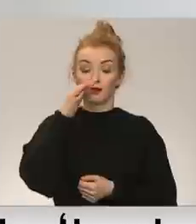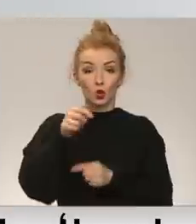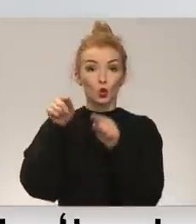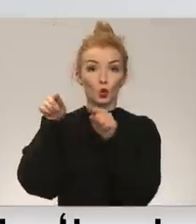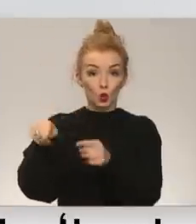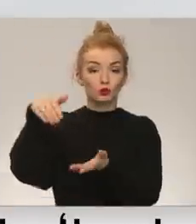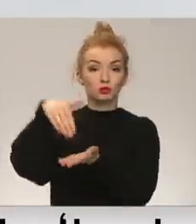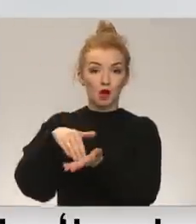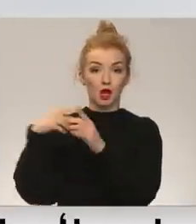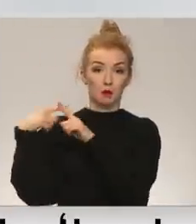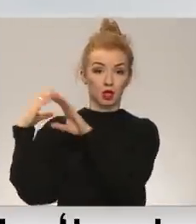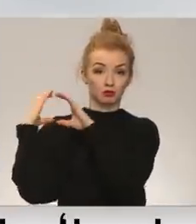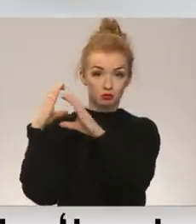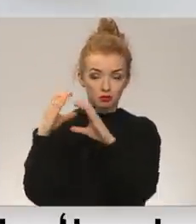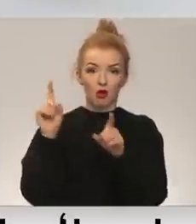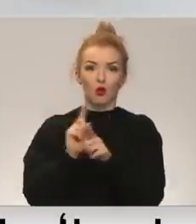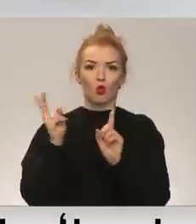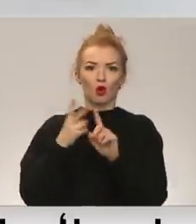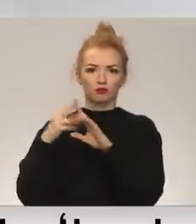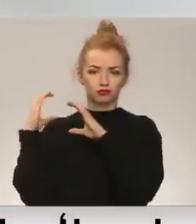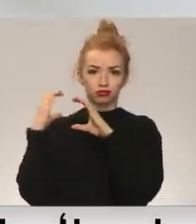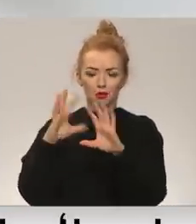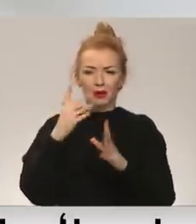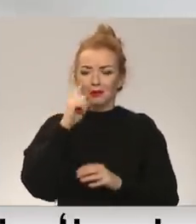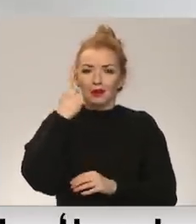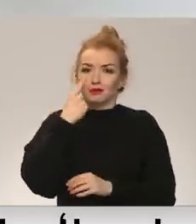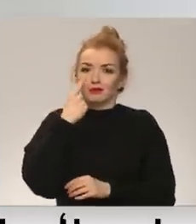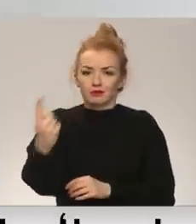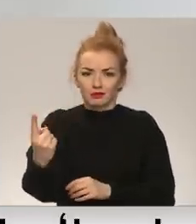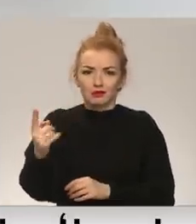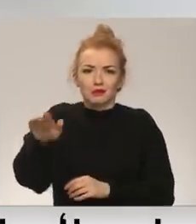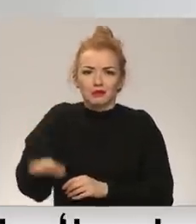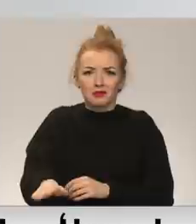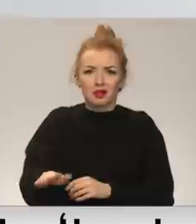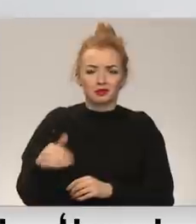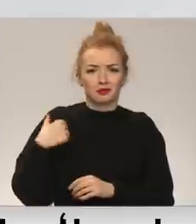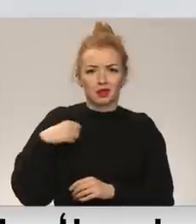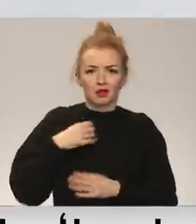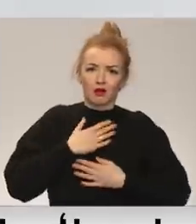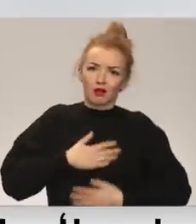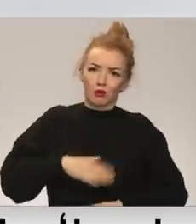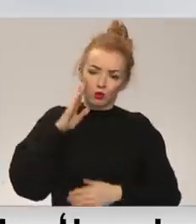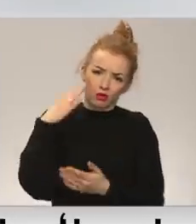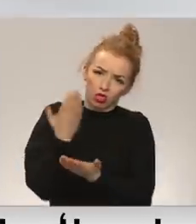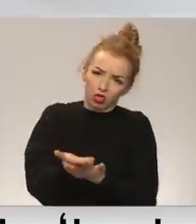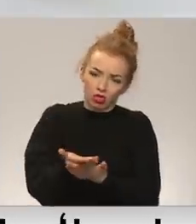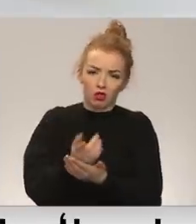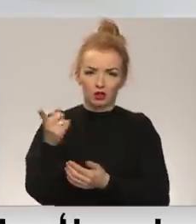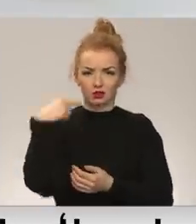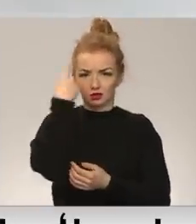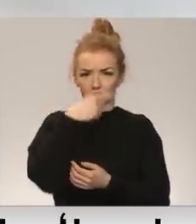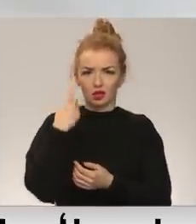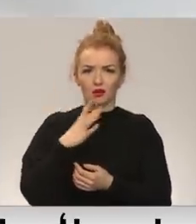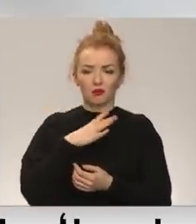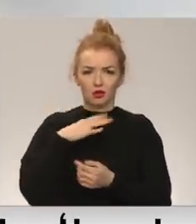ātrā palīdzība, nu pat bija piebraukusi otra, bet pirmais, ko ieraudzīja, bija meitenīte, kas gulēja uz vēdera uz ceļa. Viņas seja bija